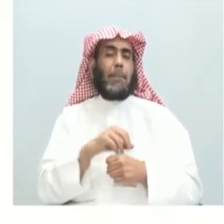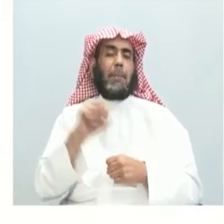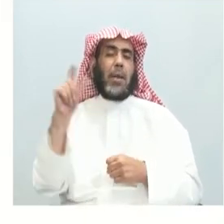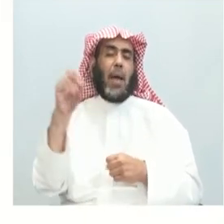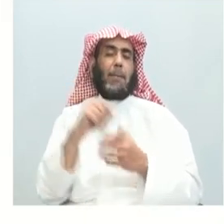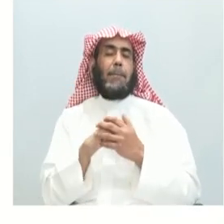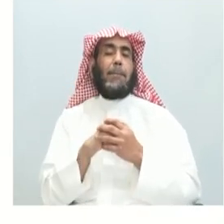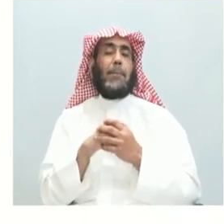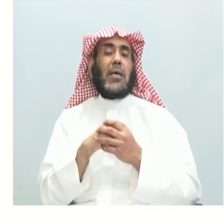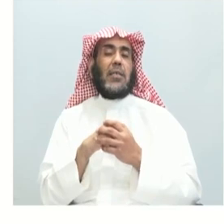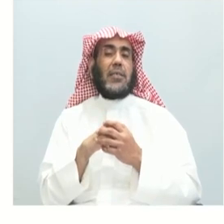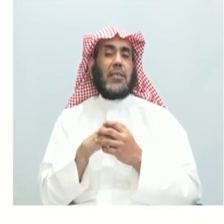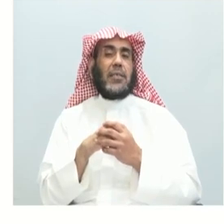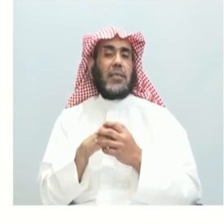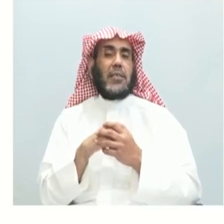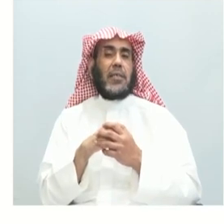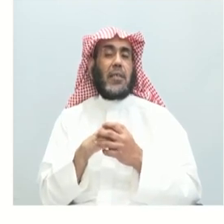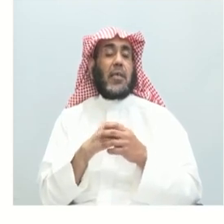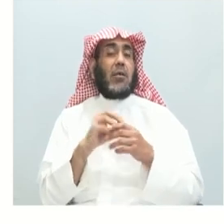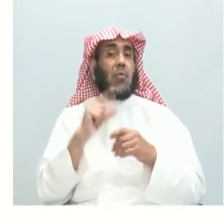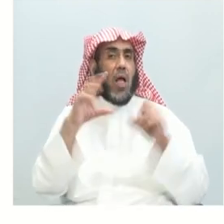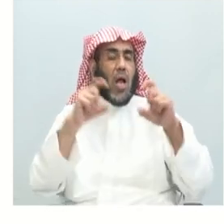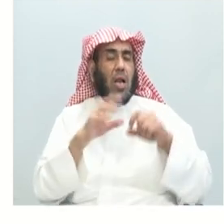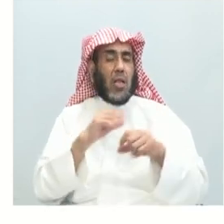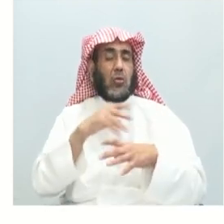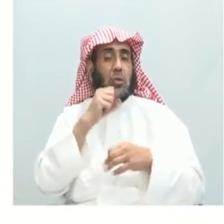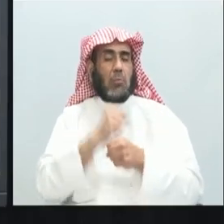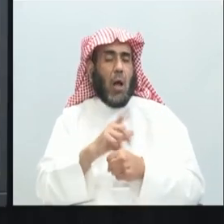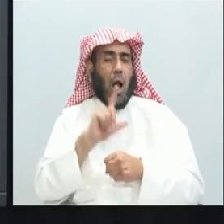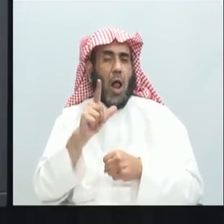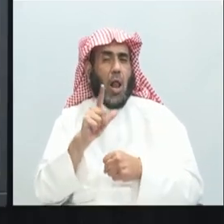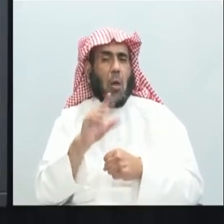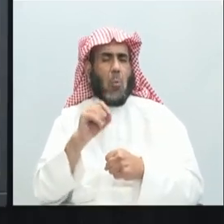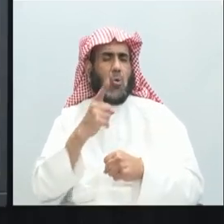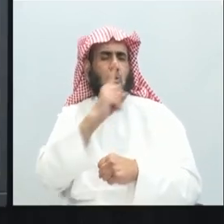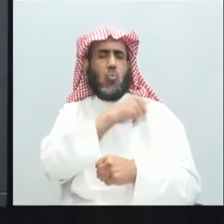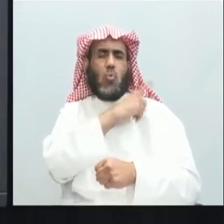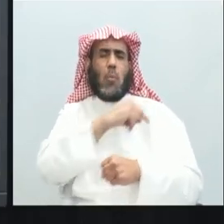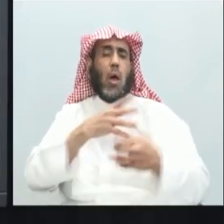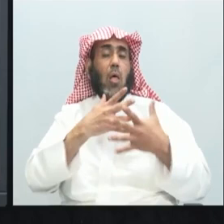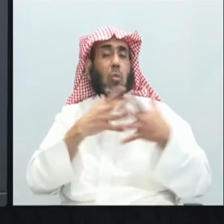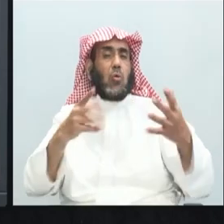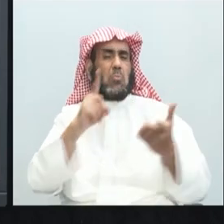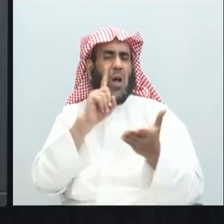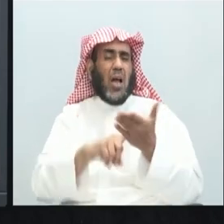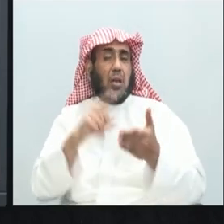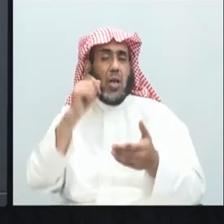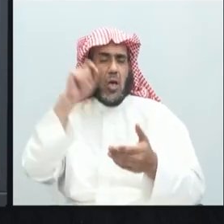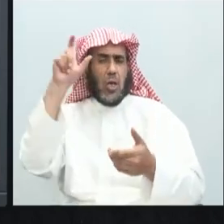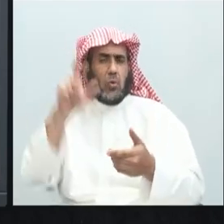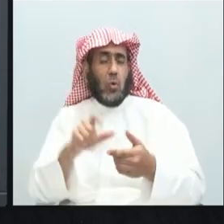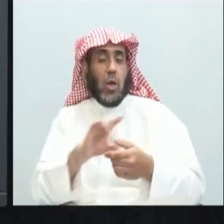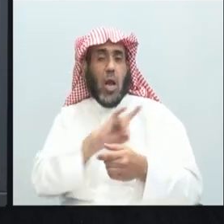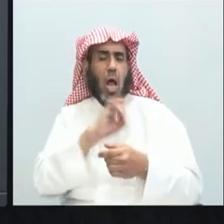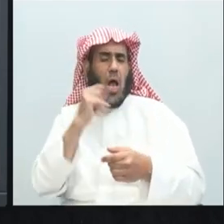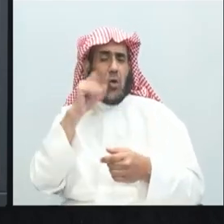عليه وسلم ذكر الحديث اذا رسولنا قال من كبائر الذنوب ان الرجل اذا